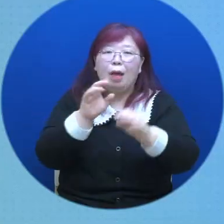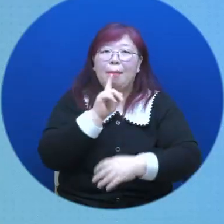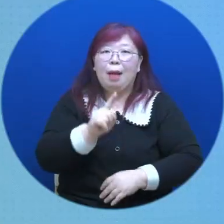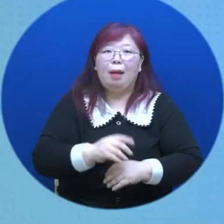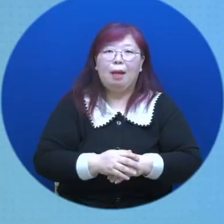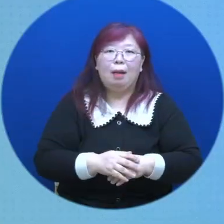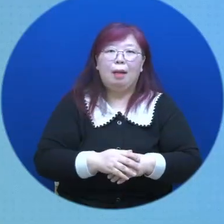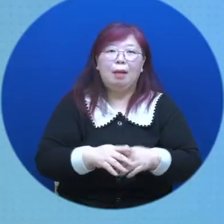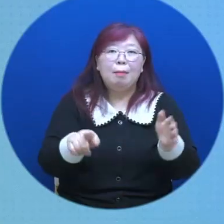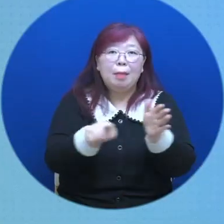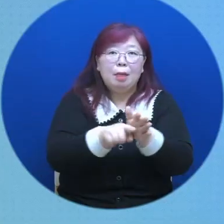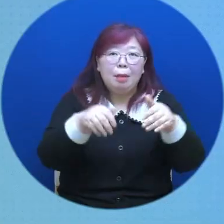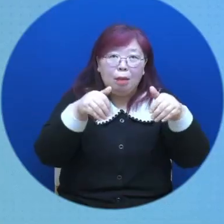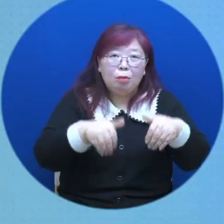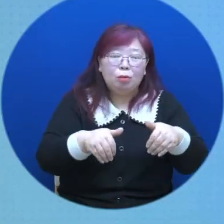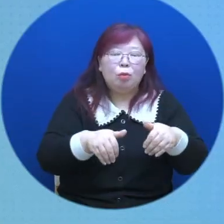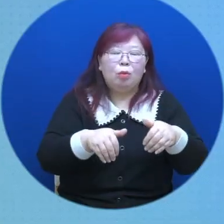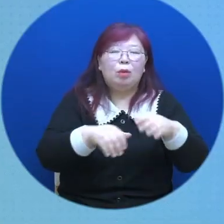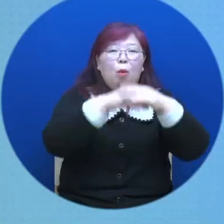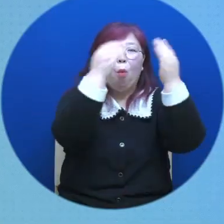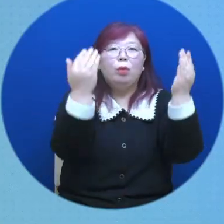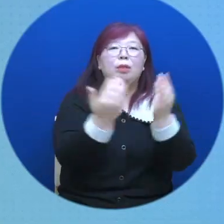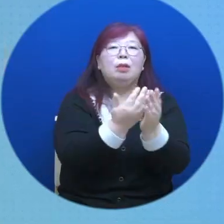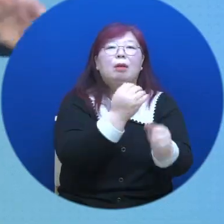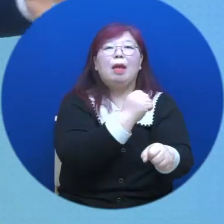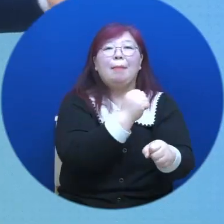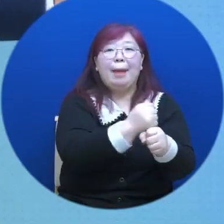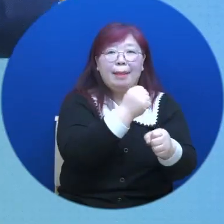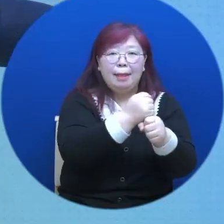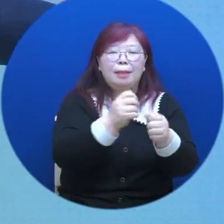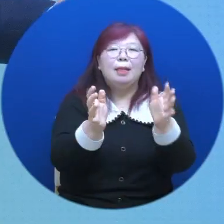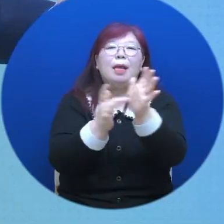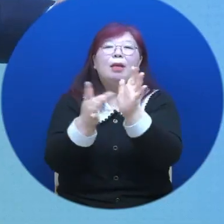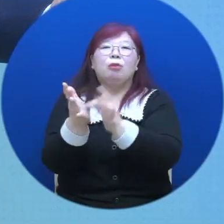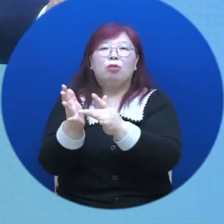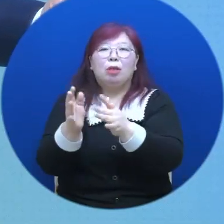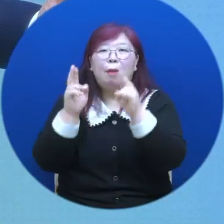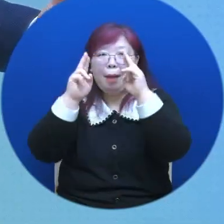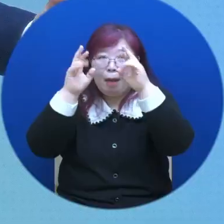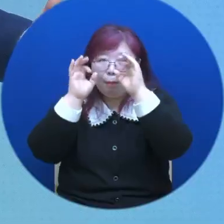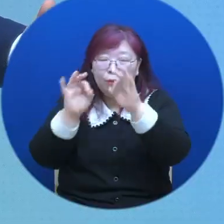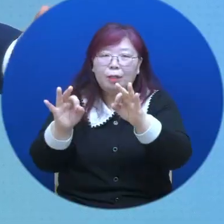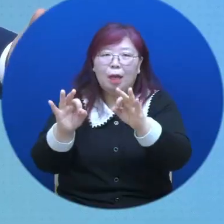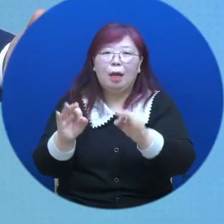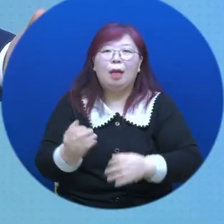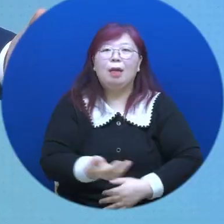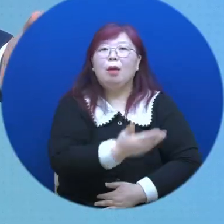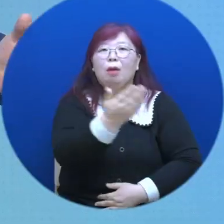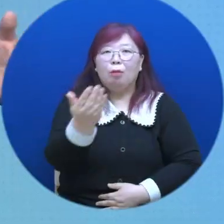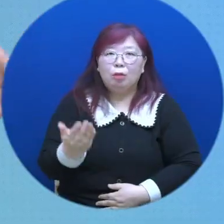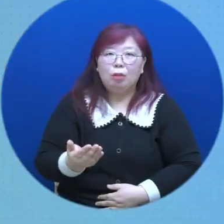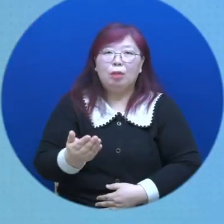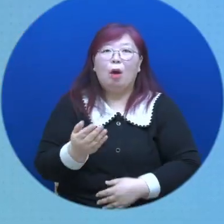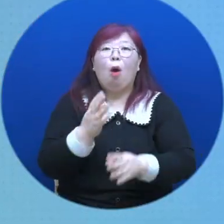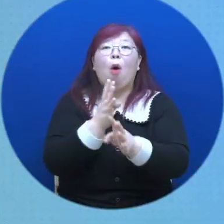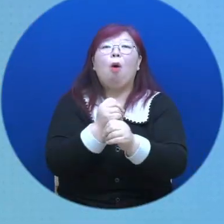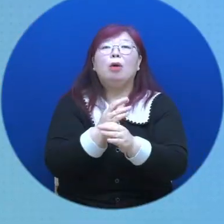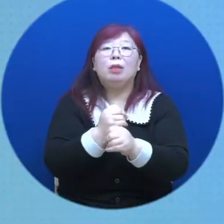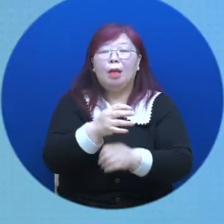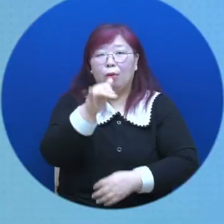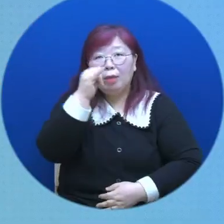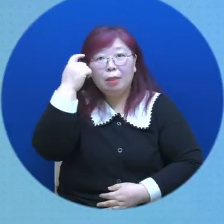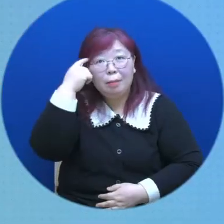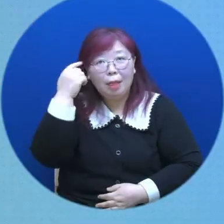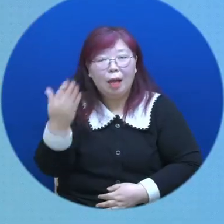믿음의 주여 온전케 하시는 예수를 바라보자. 여러분, 이 말씀을 언제 하고 있다고요? 히브리서